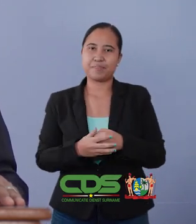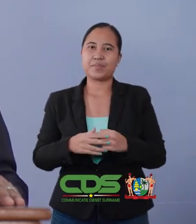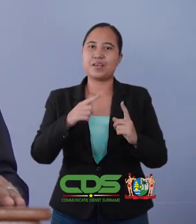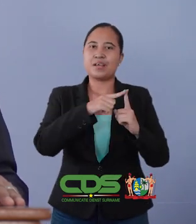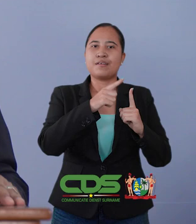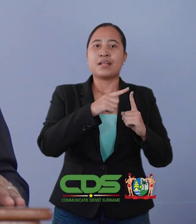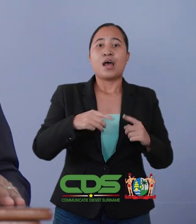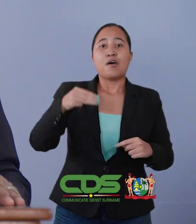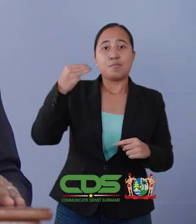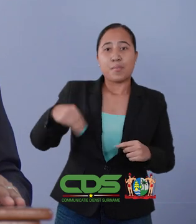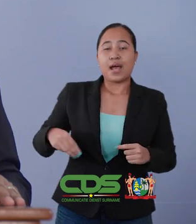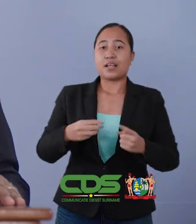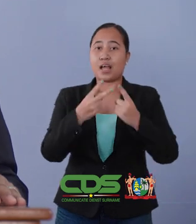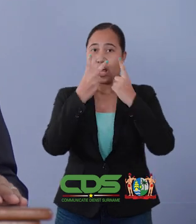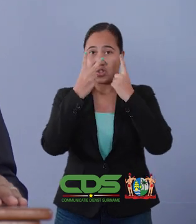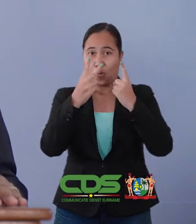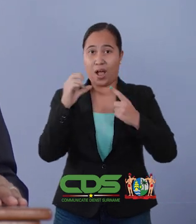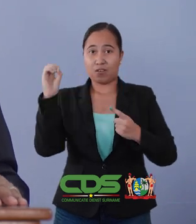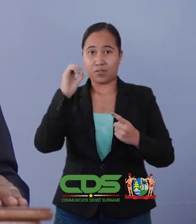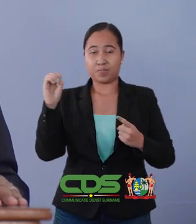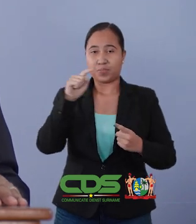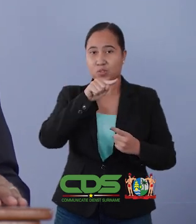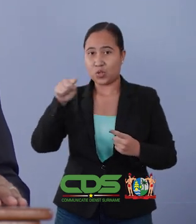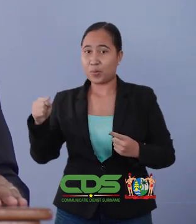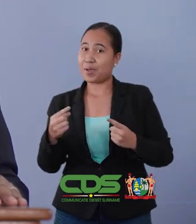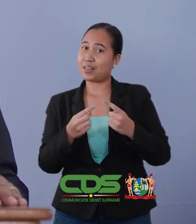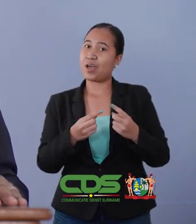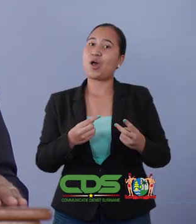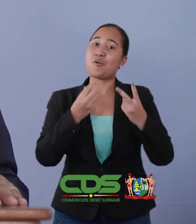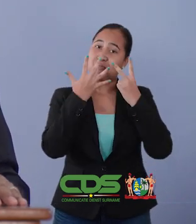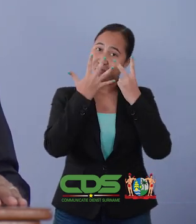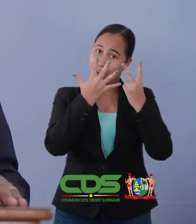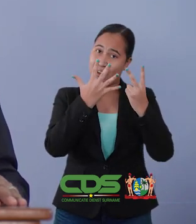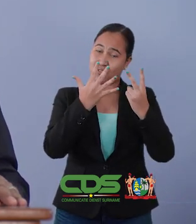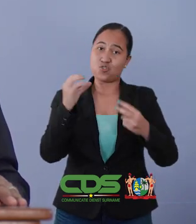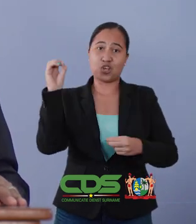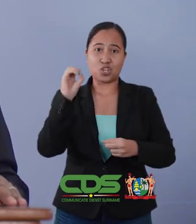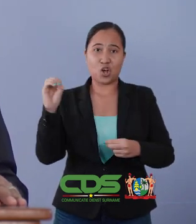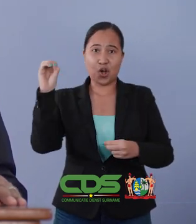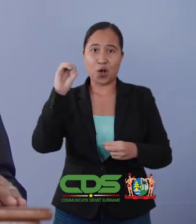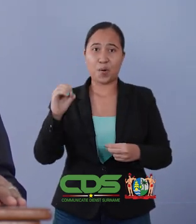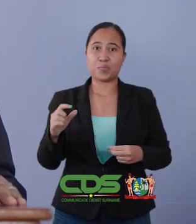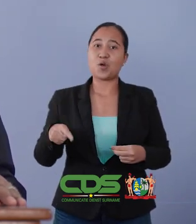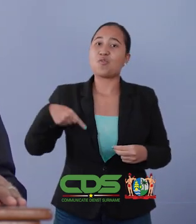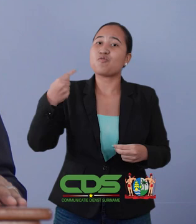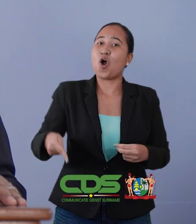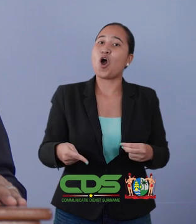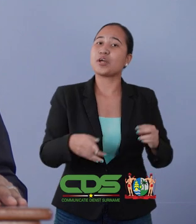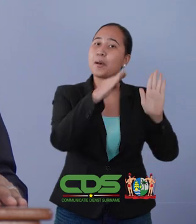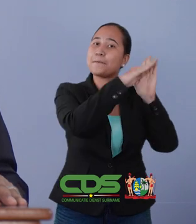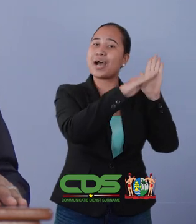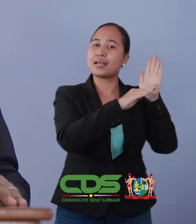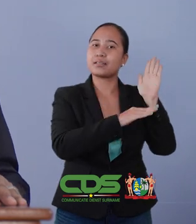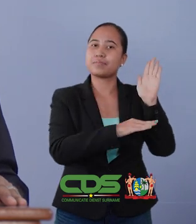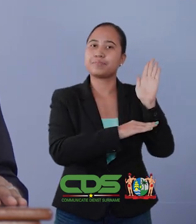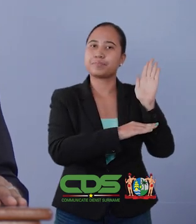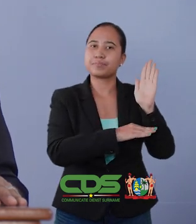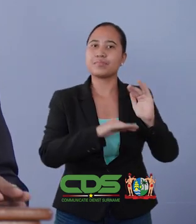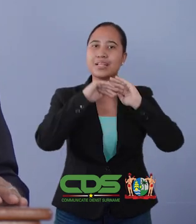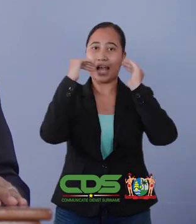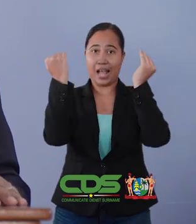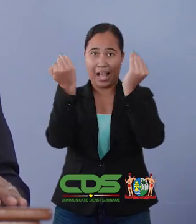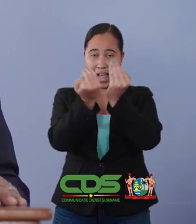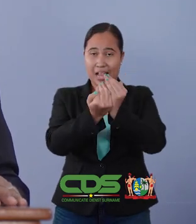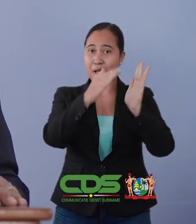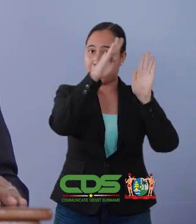maandag 12 oktober tot en met zondag 25 oktober gelden de volgende maatregelen. De